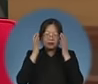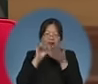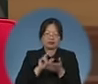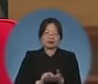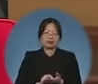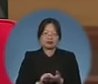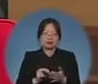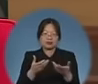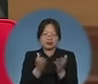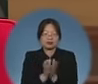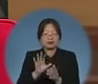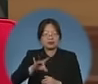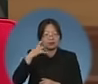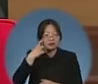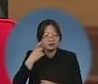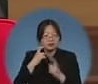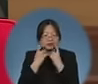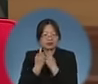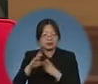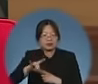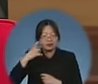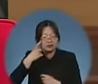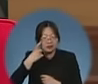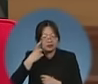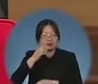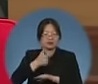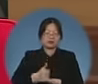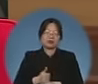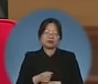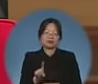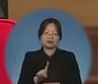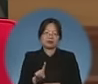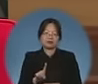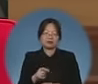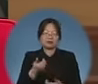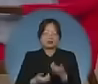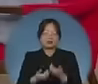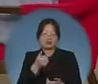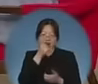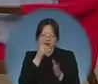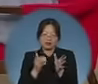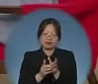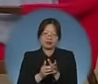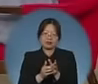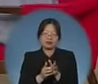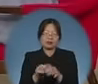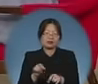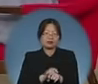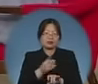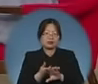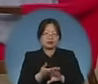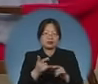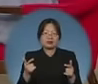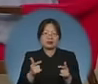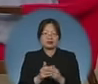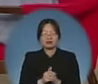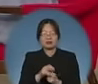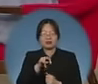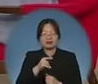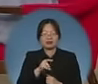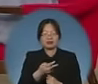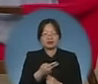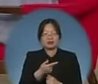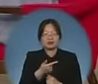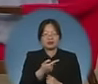문제는 집단이 먼저니 개인이 먼저니 이런 결국은 어떤 무슨 딜레마가 있잖아요. 근데 별게 아니라 이런